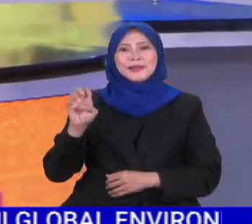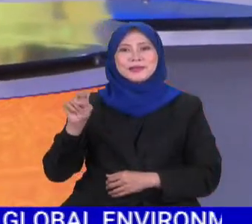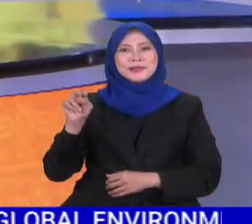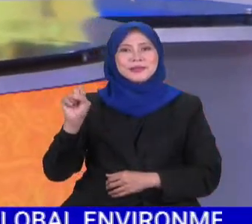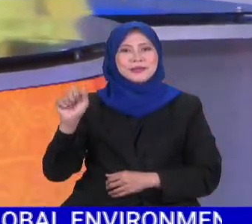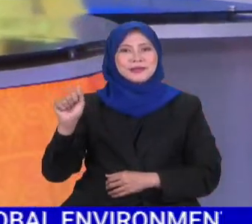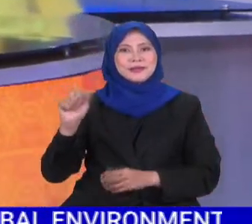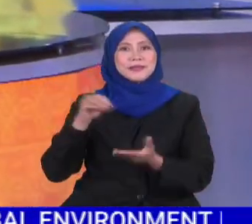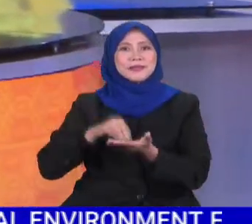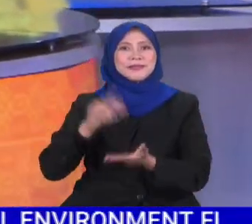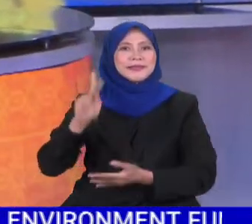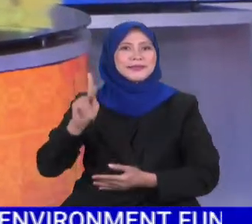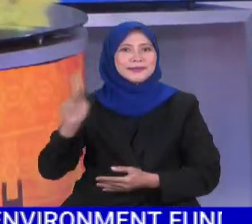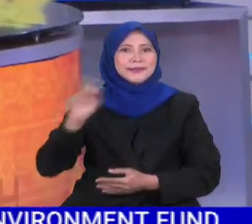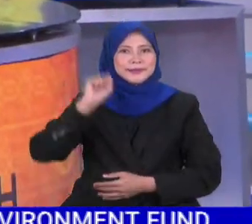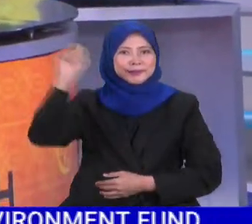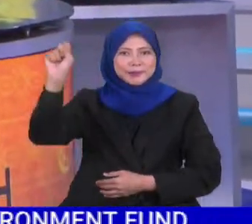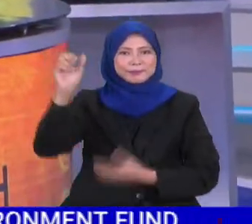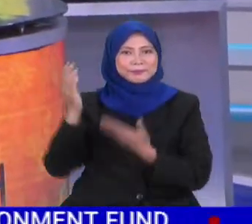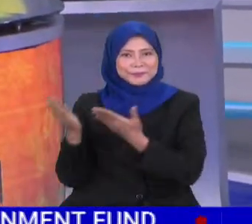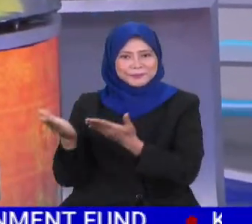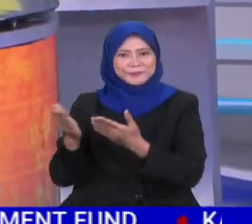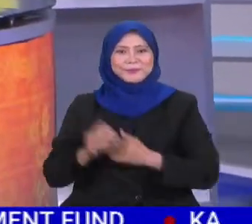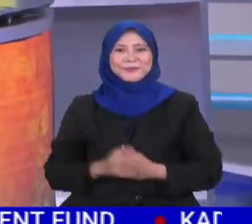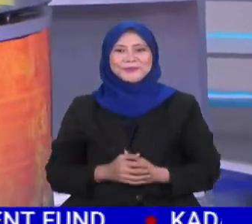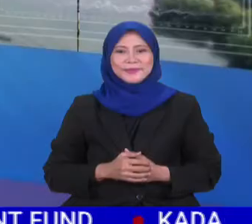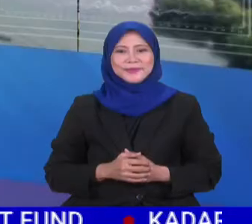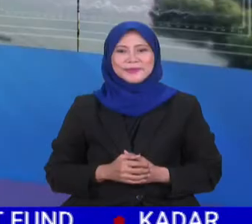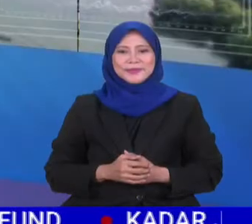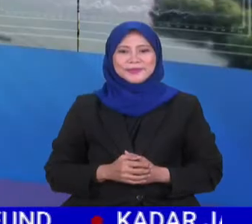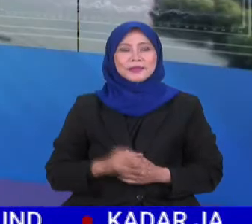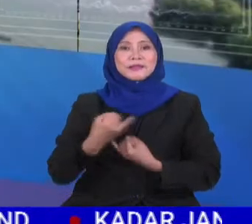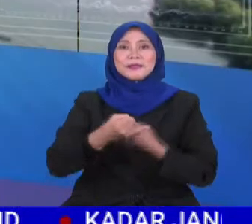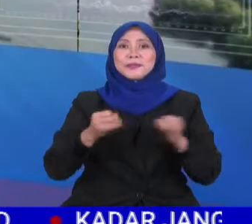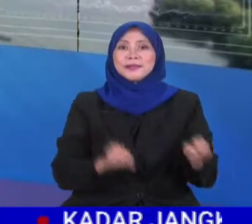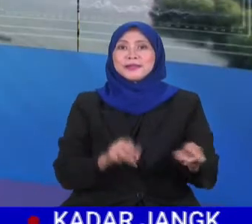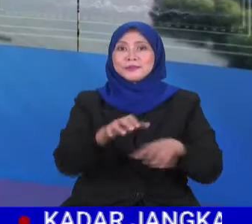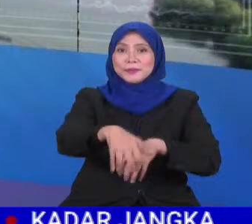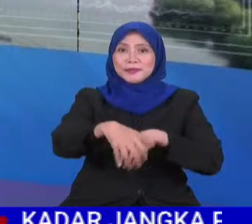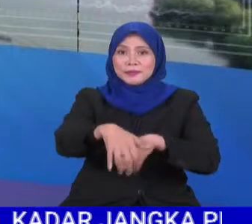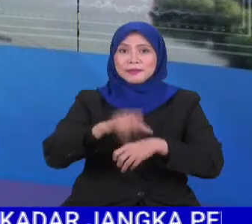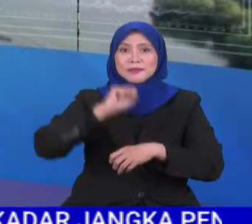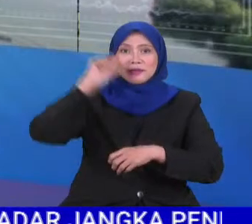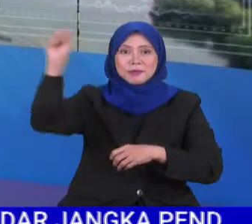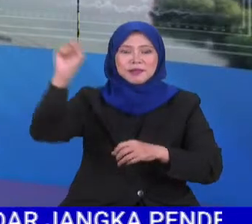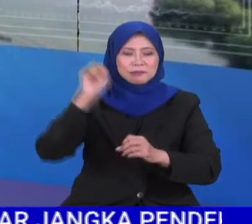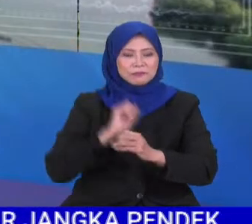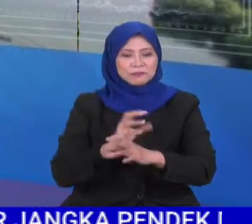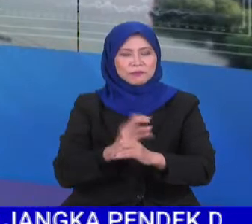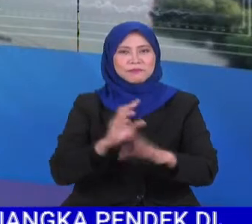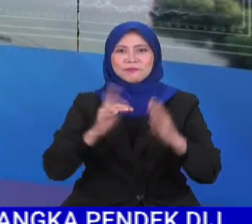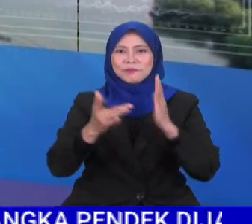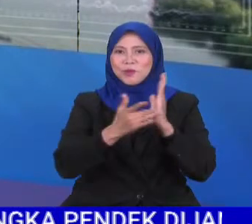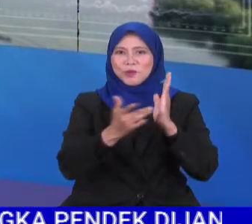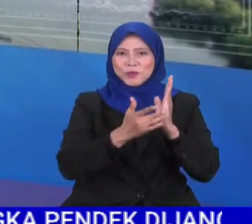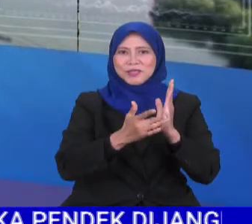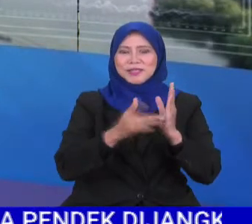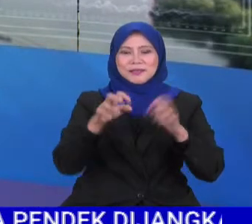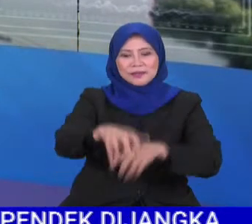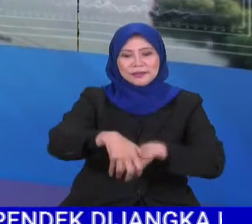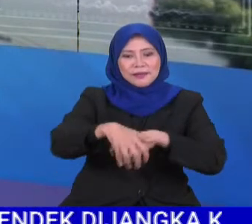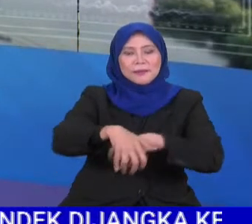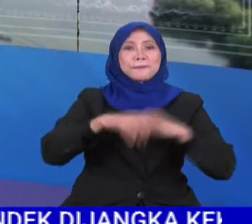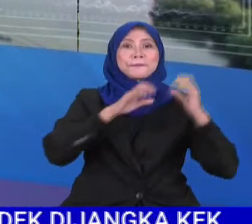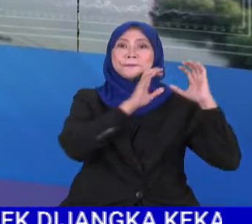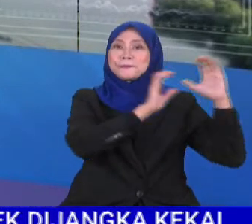di Kota Kinabalu silakania Ya baik dia jabatan pertanian Sabah komited perhebat usaha pemerkasaan teknologi tanaman